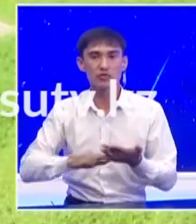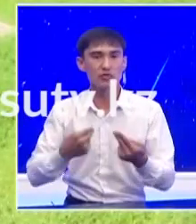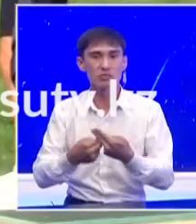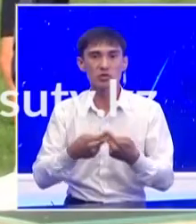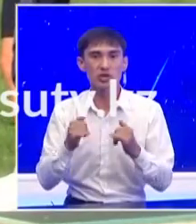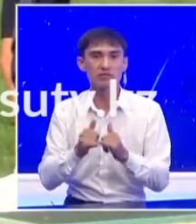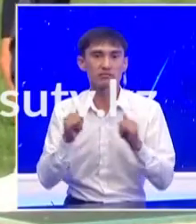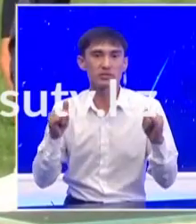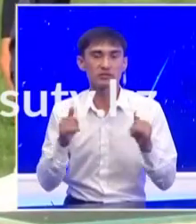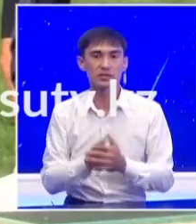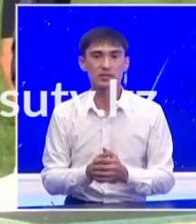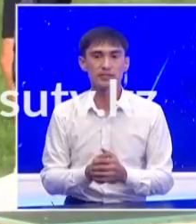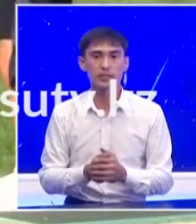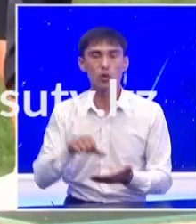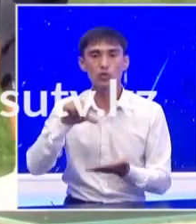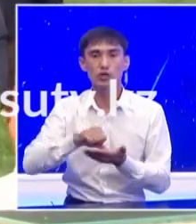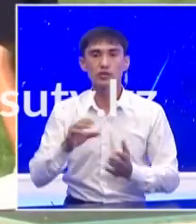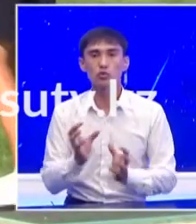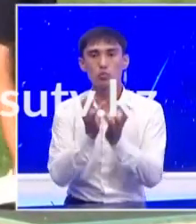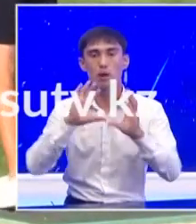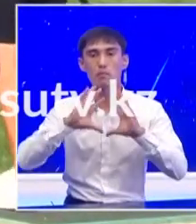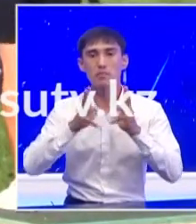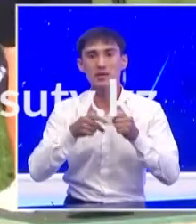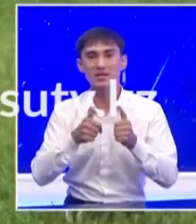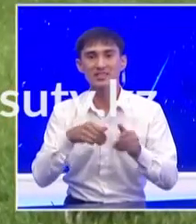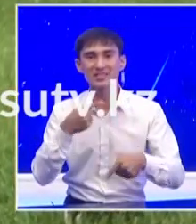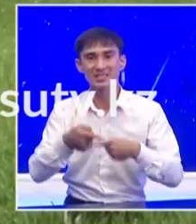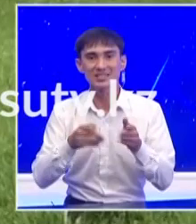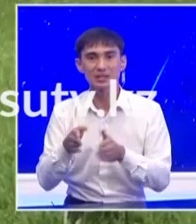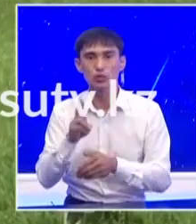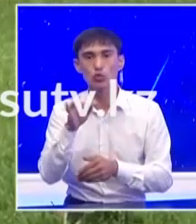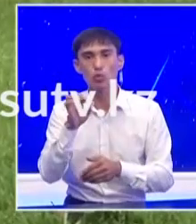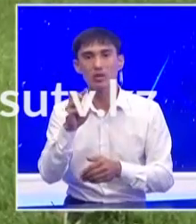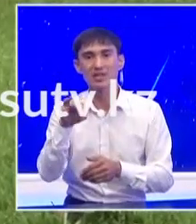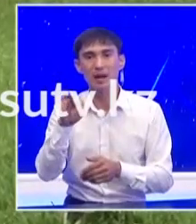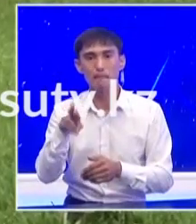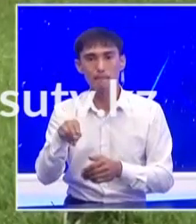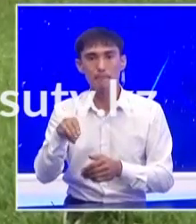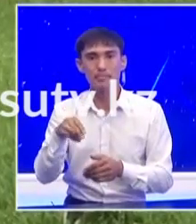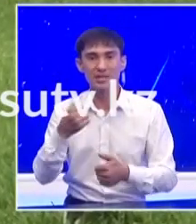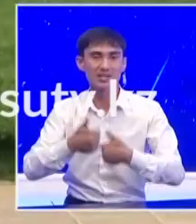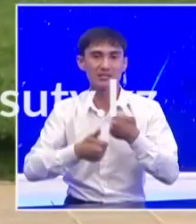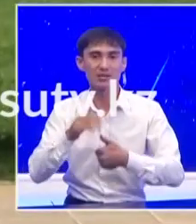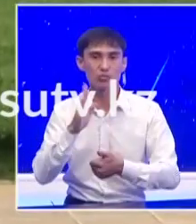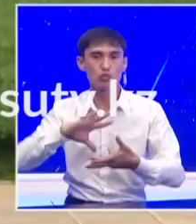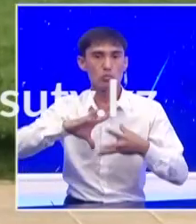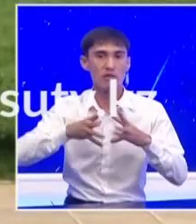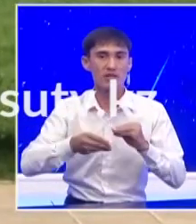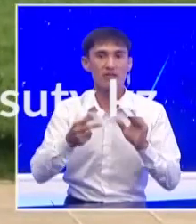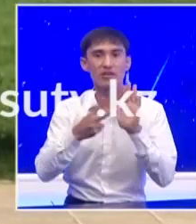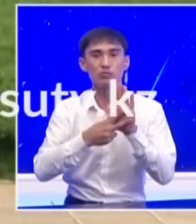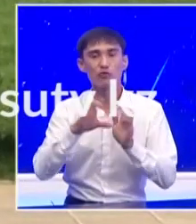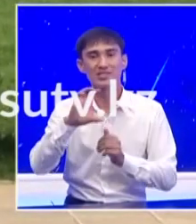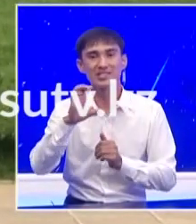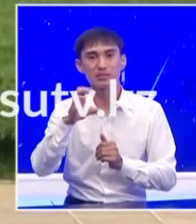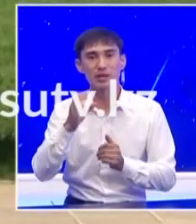результатов. Участников Кубка мира еще ждет состязание в дисциплине дубль-трап. Окончательные итоги соревнований будут подведены 8